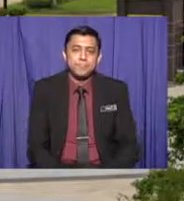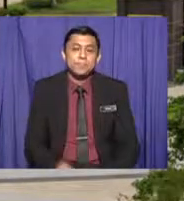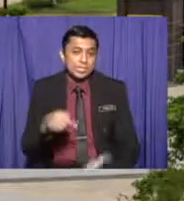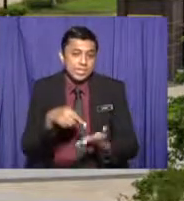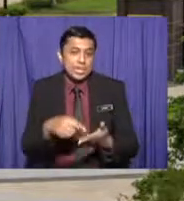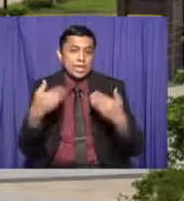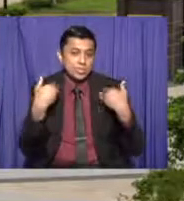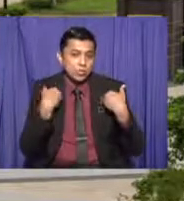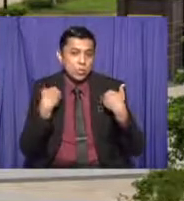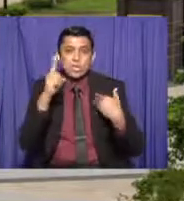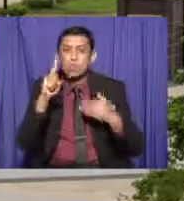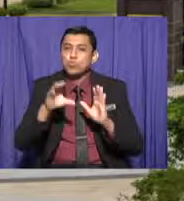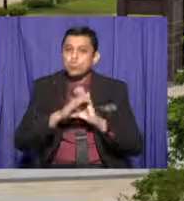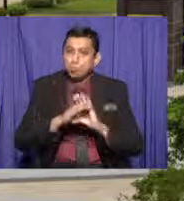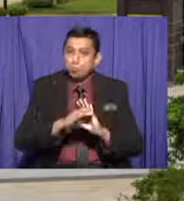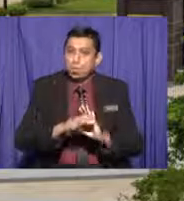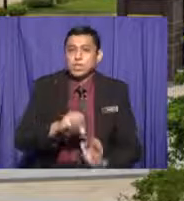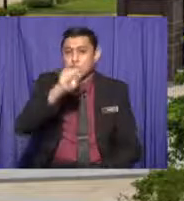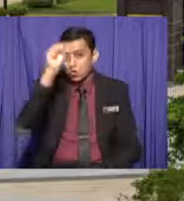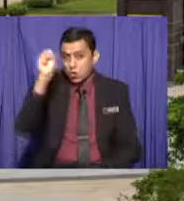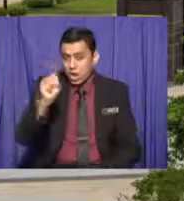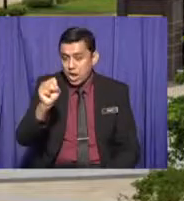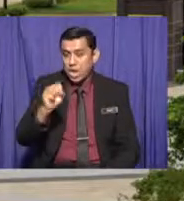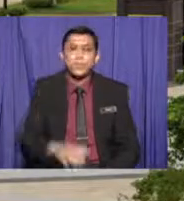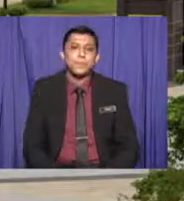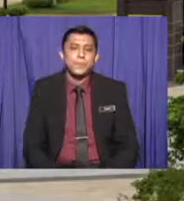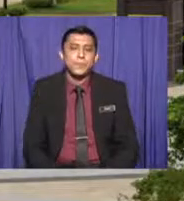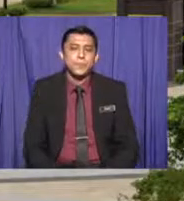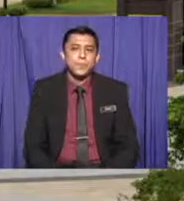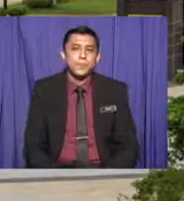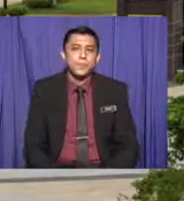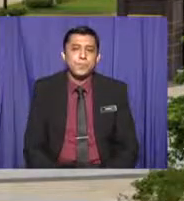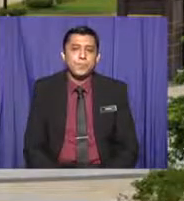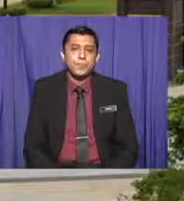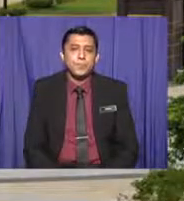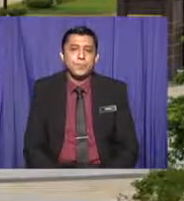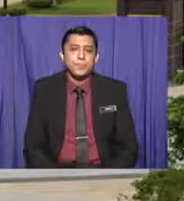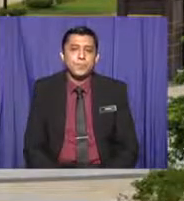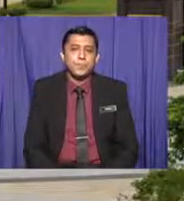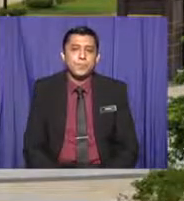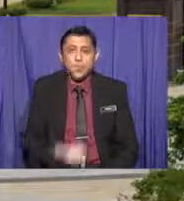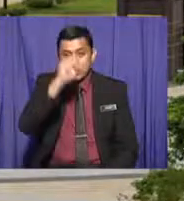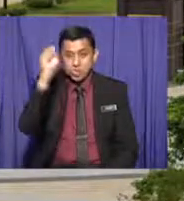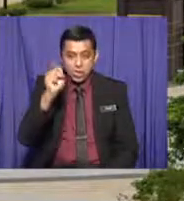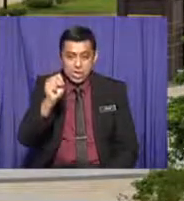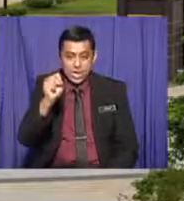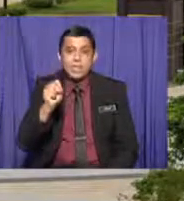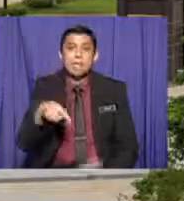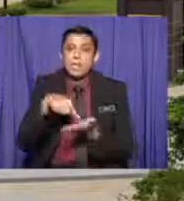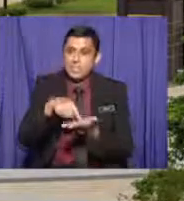Ini adalah satu contoh soalan subjektif berstruktur. Soalan berbunyi